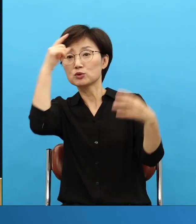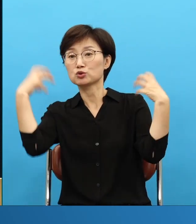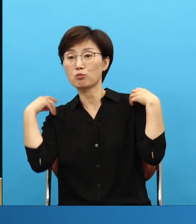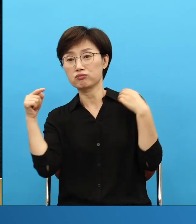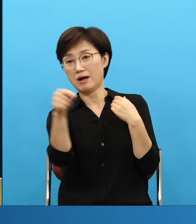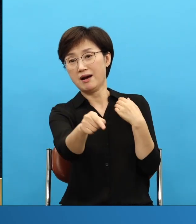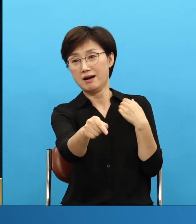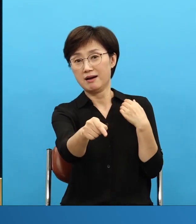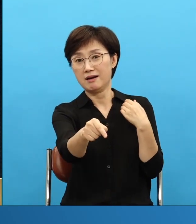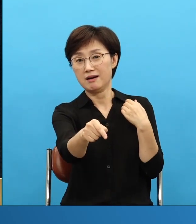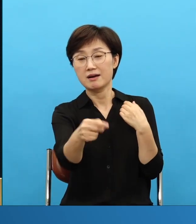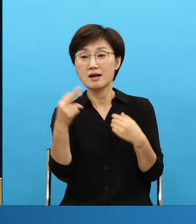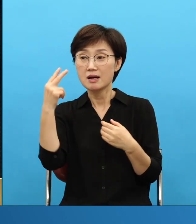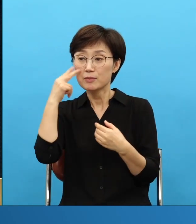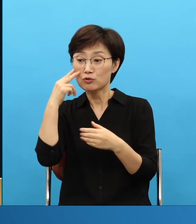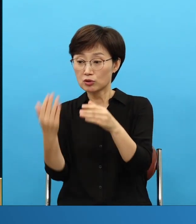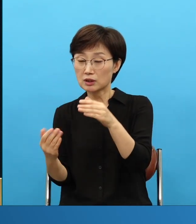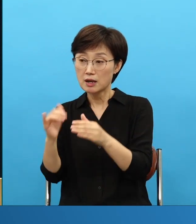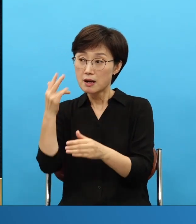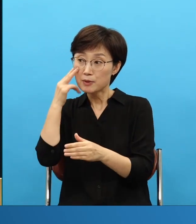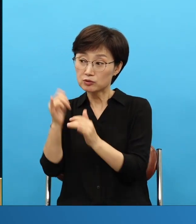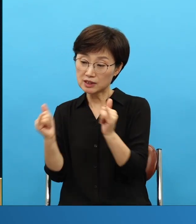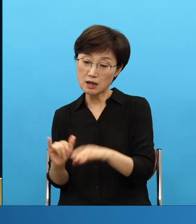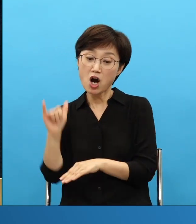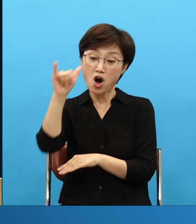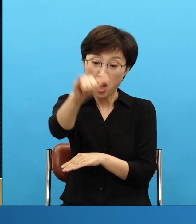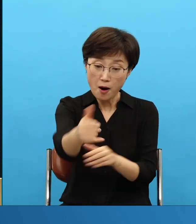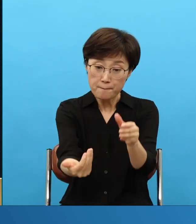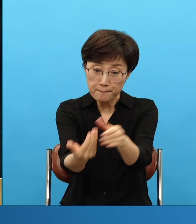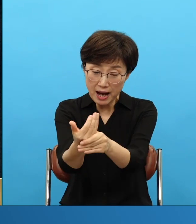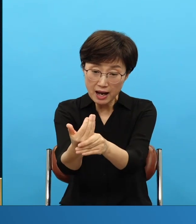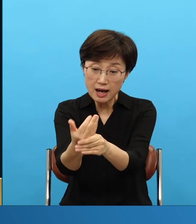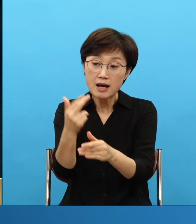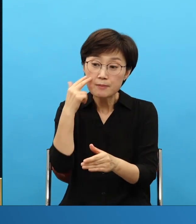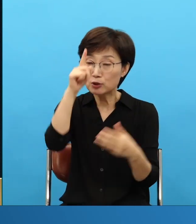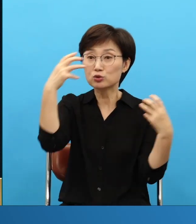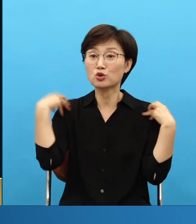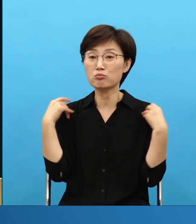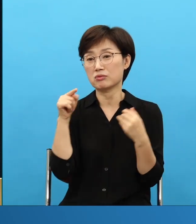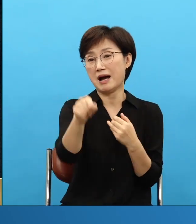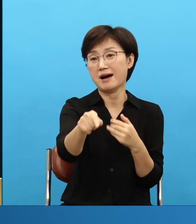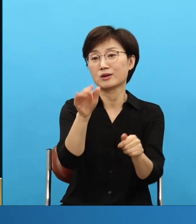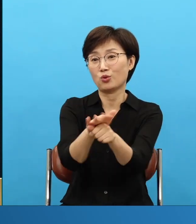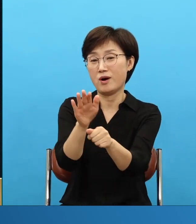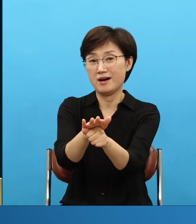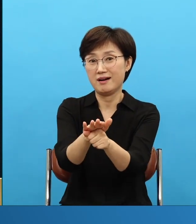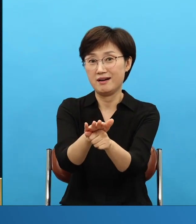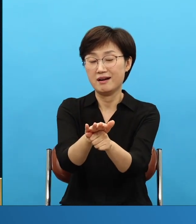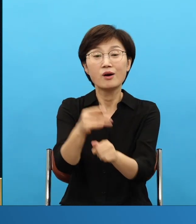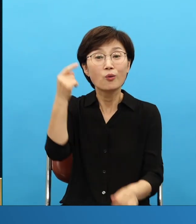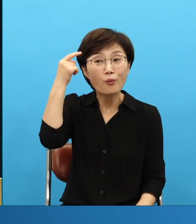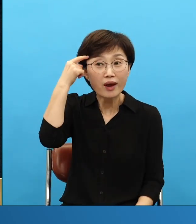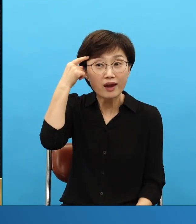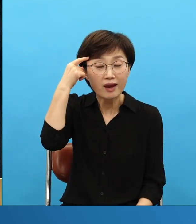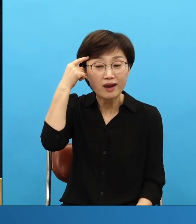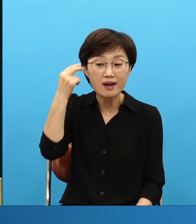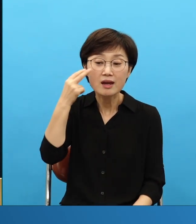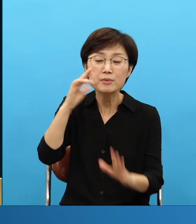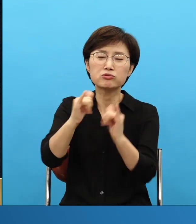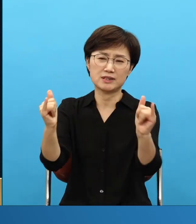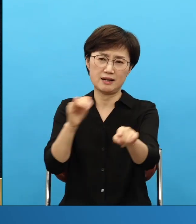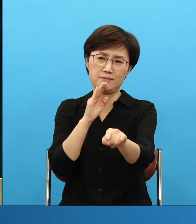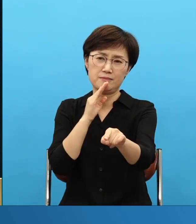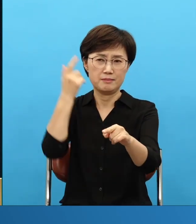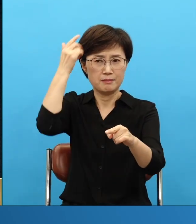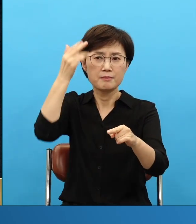가서요 끝까지 책임집니다. The government of that country 왜 will go and 우리나라 사람은 왜 이렇게 했냐? they'll take full responsibility for them. Why? Because they're their